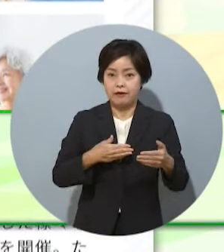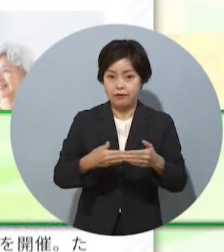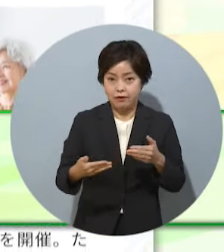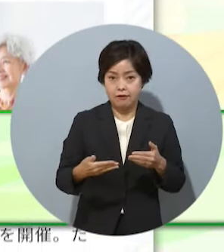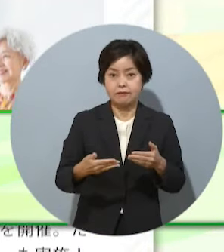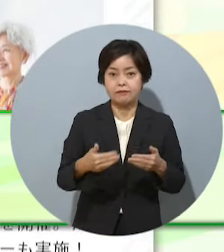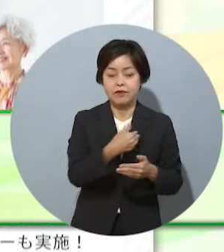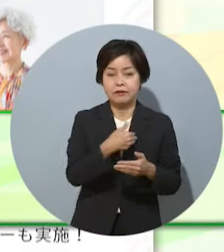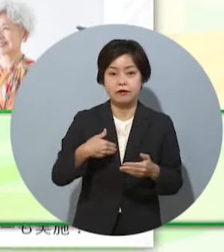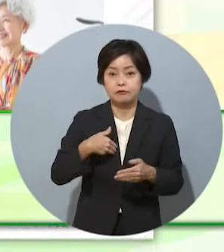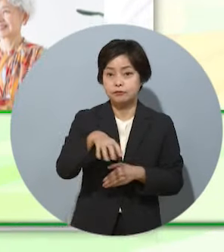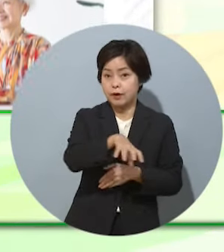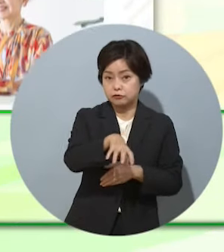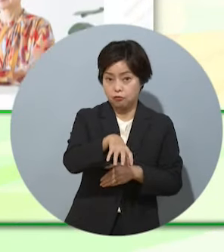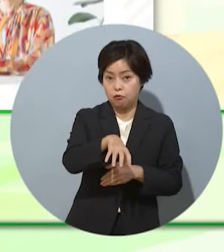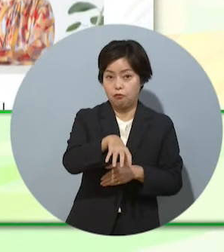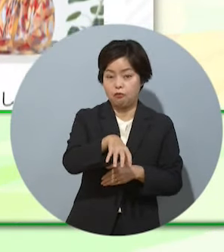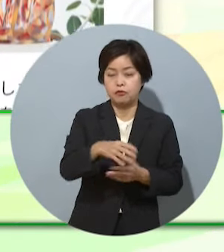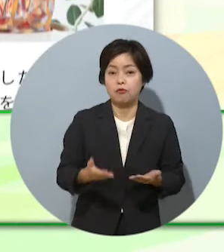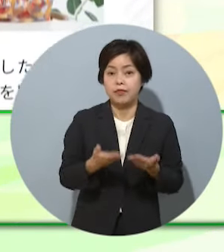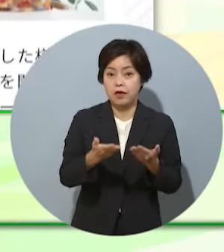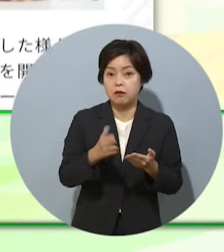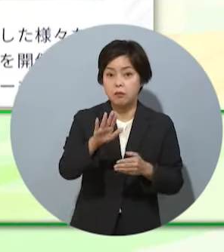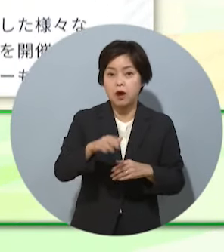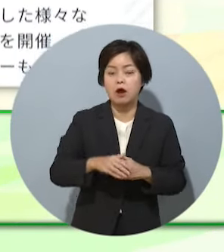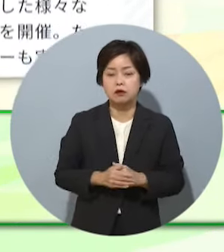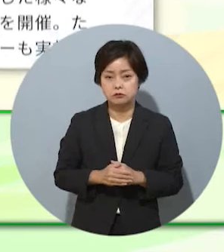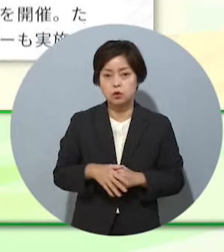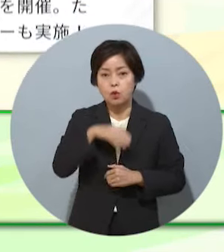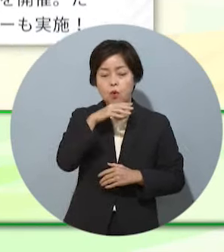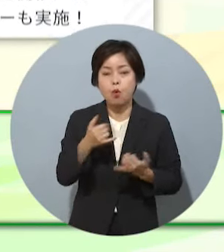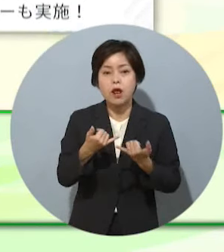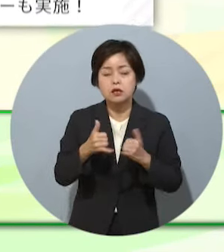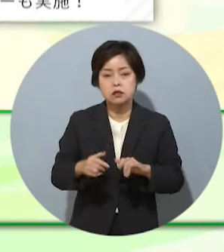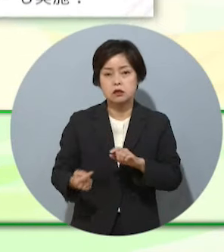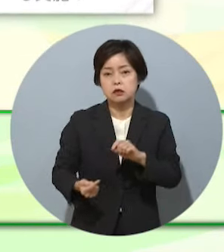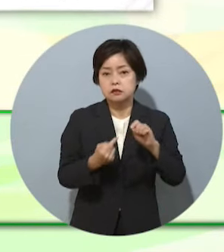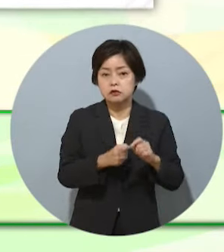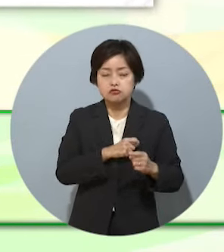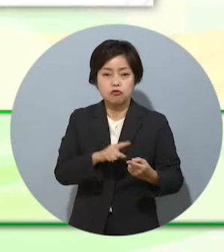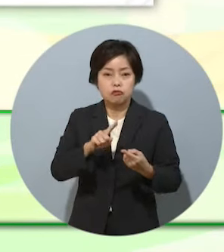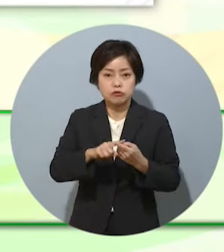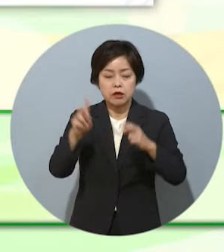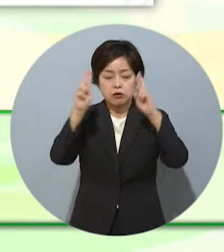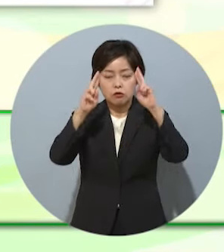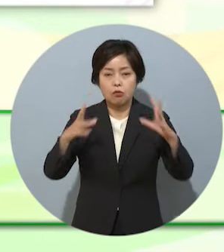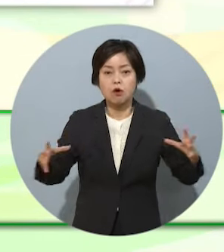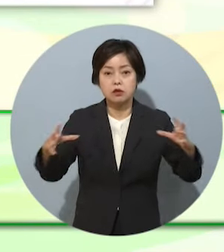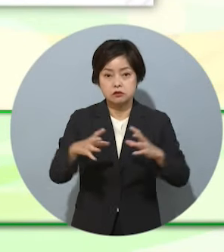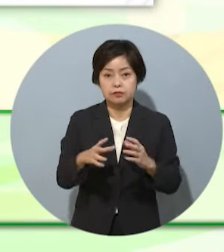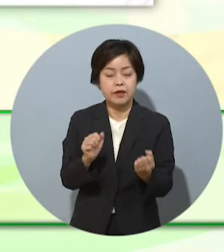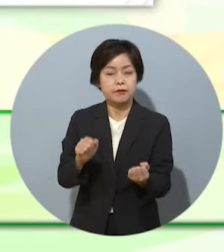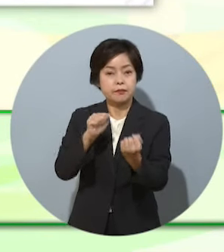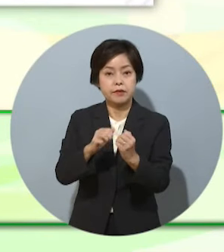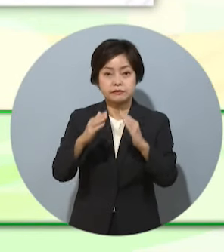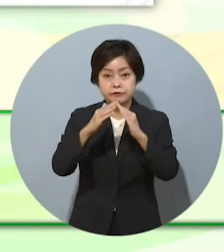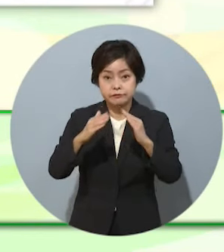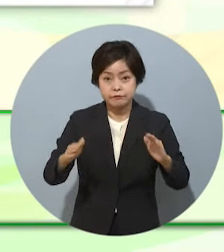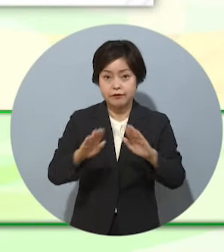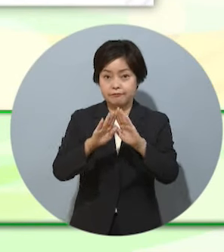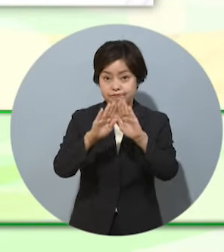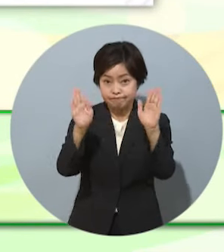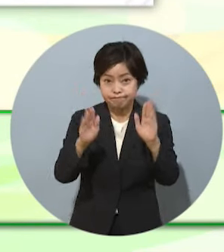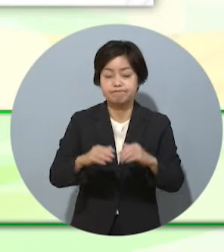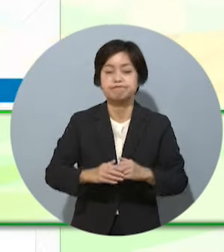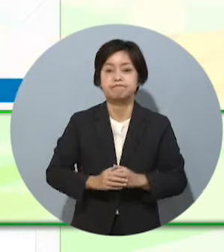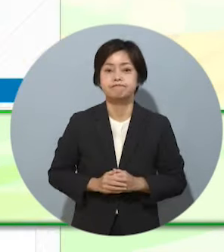ーナー、そしてシニアの採用に意欲的な企業が参加するシニア就職面接会が行